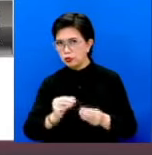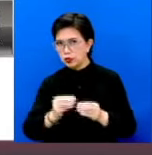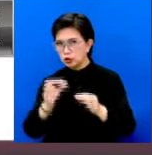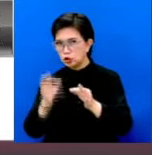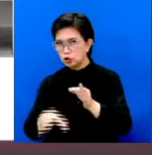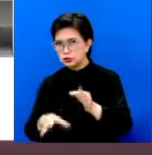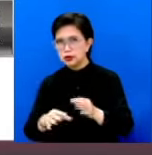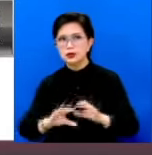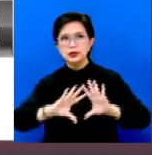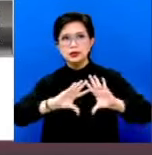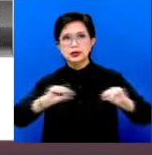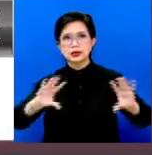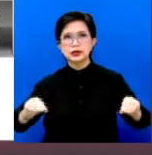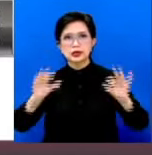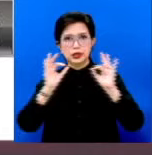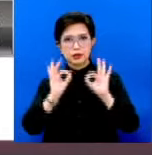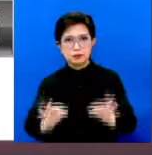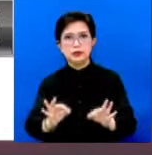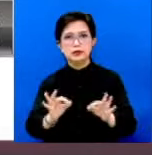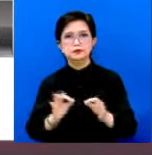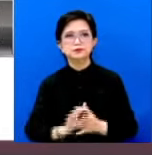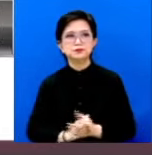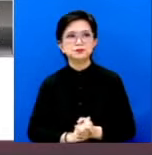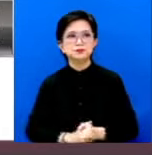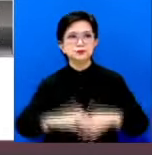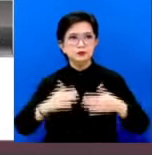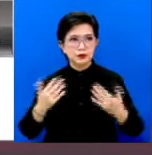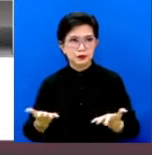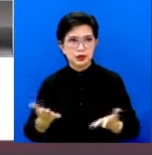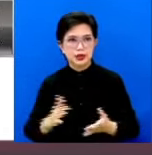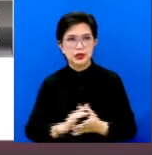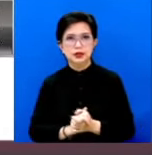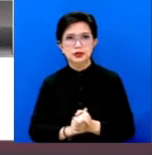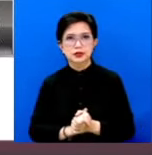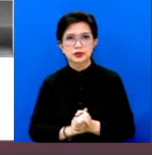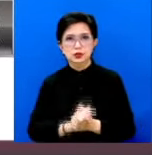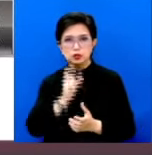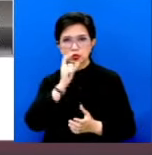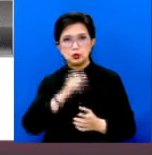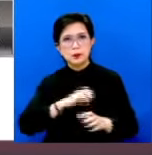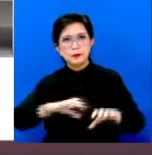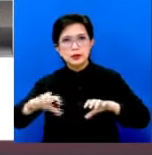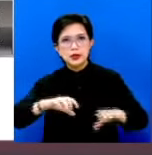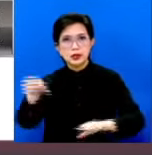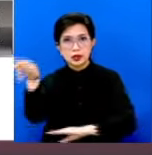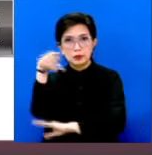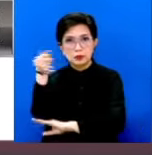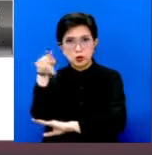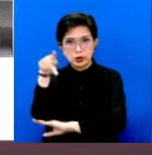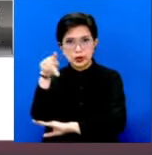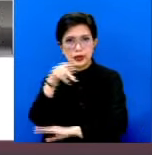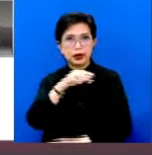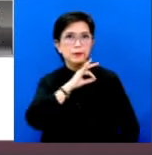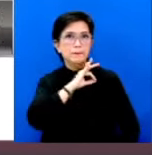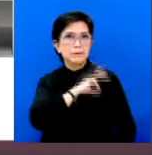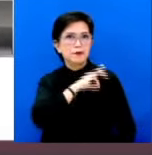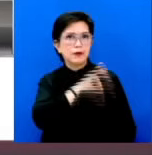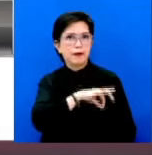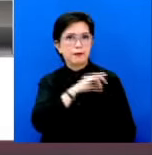Kerja cepat adalah bagaimana menempatkan proyek-proyek tadi betul-betul bermanfaat